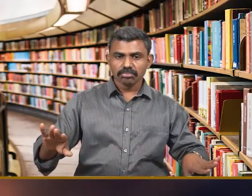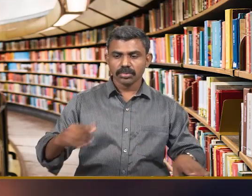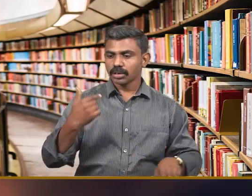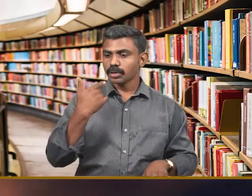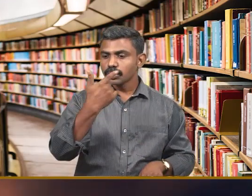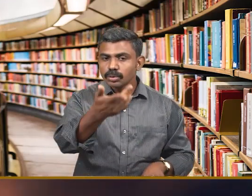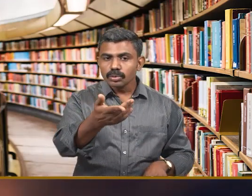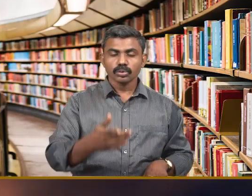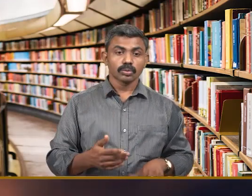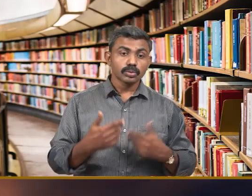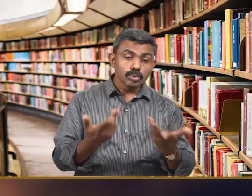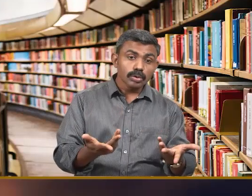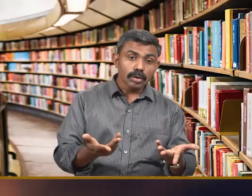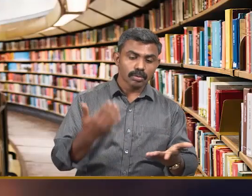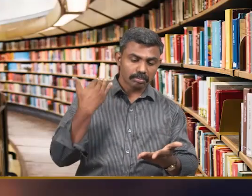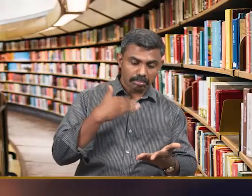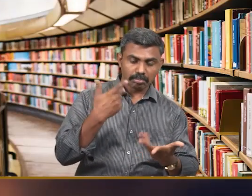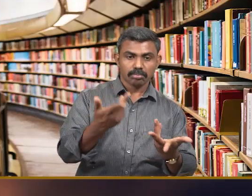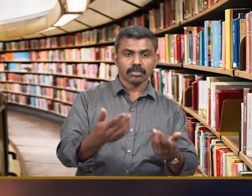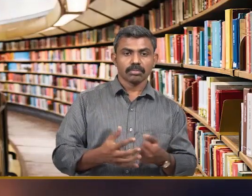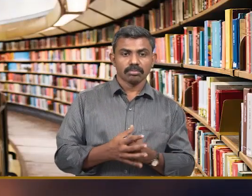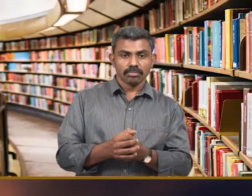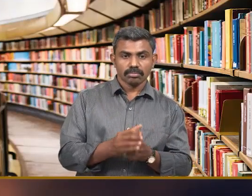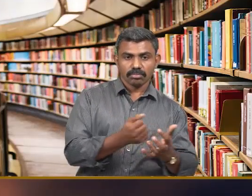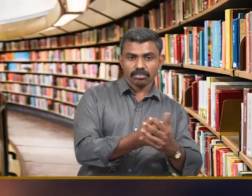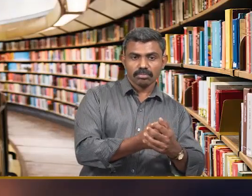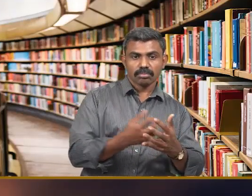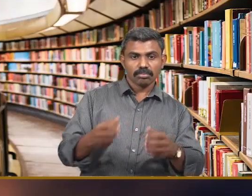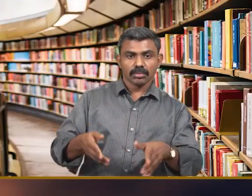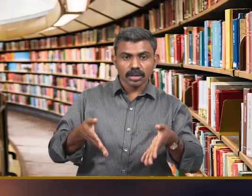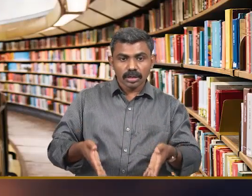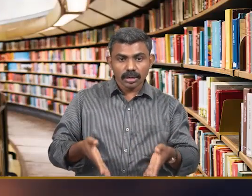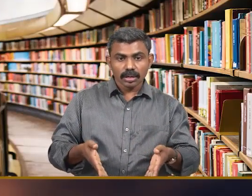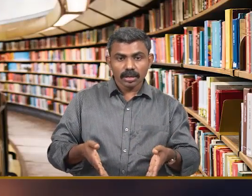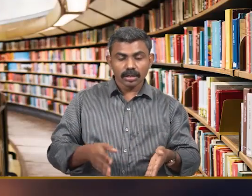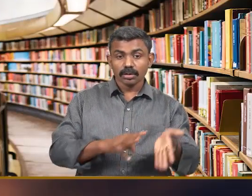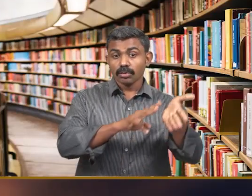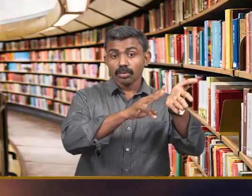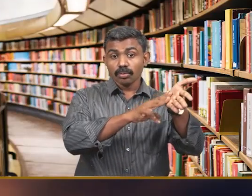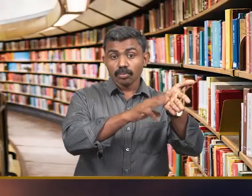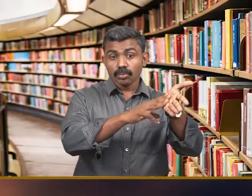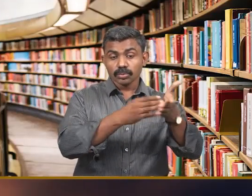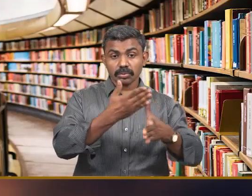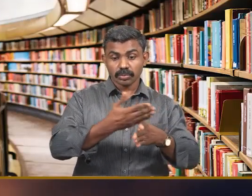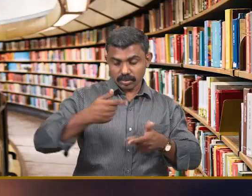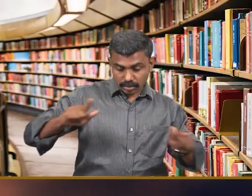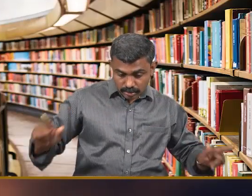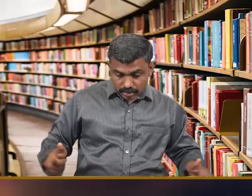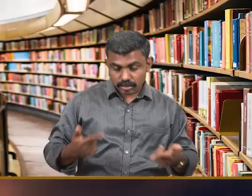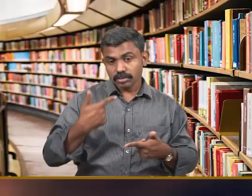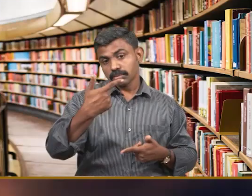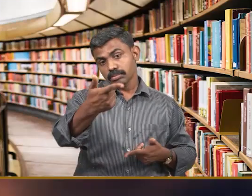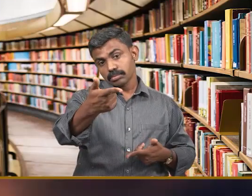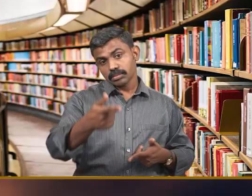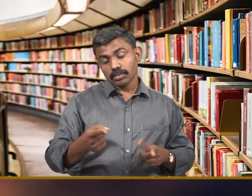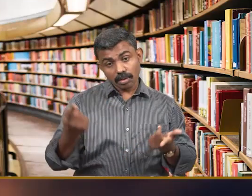அது இவரை தாண்டி தான் இங்கே போகணும். ஸோ அந்த மாதிரி ஒரு கட்டுப்பாடுகளை வச்சார். இங்கே தான் யாரோட வேலை ஆரம்பிக்குது, சர்வாதிகாரம் சொல்லிங்கிற சார். அப்போ அதுக்கு முன்னாடி ஒரு